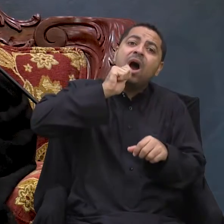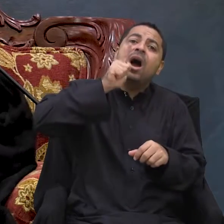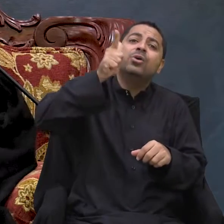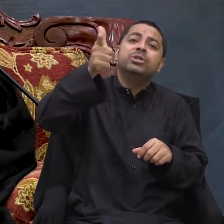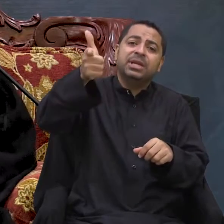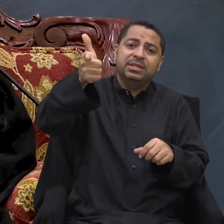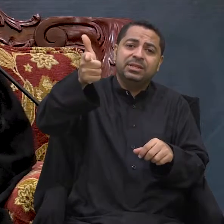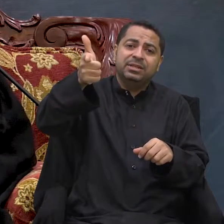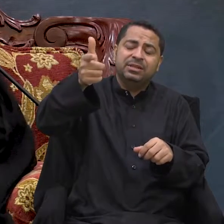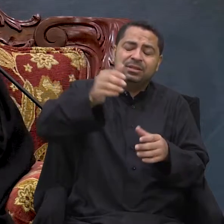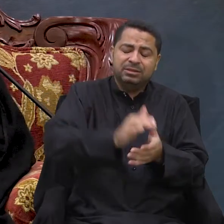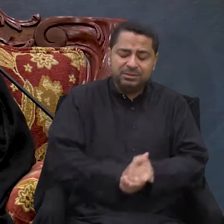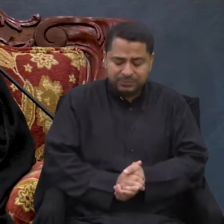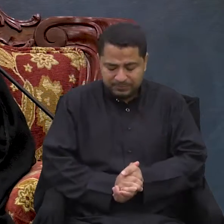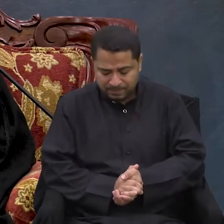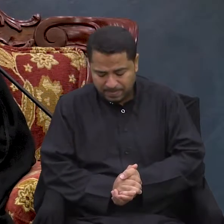وحسين.